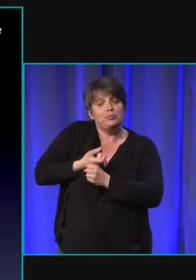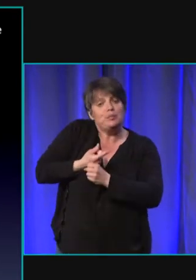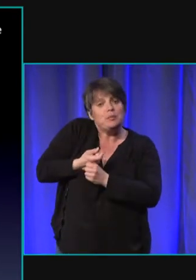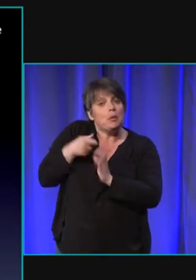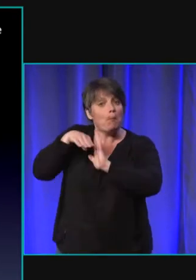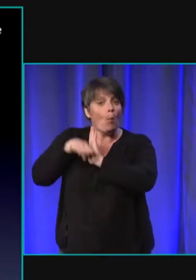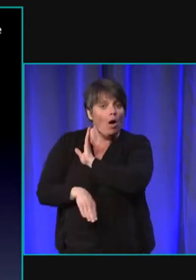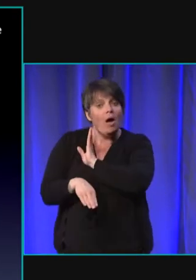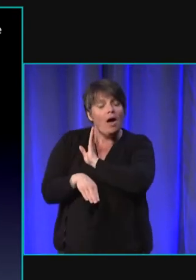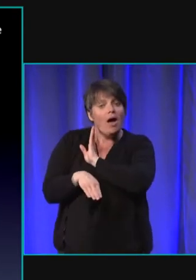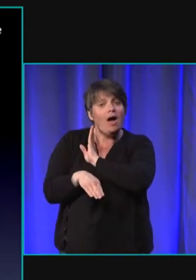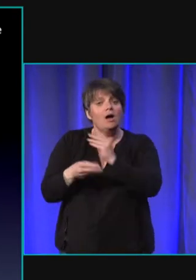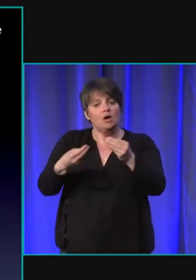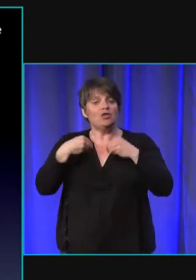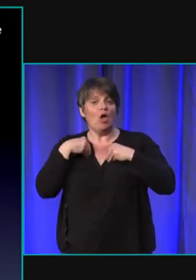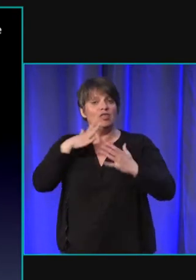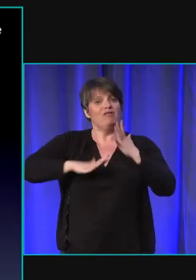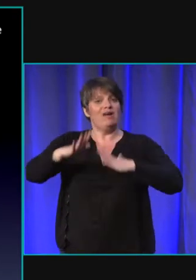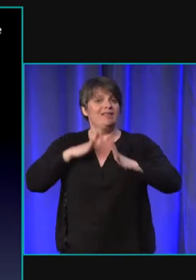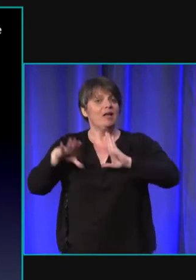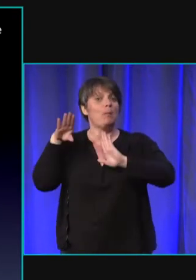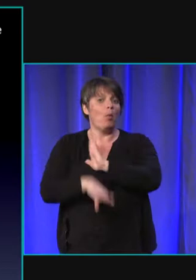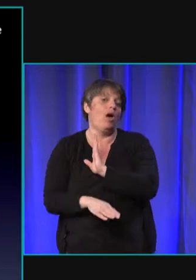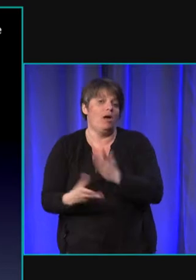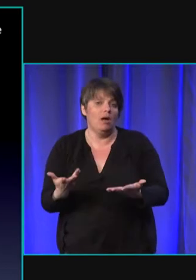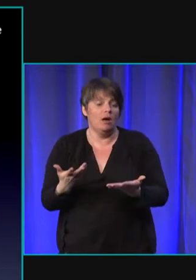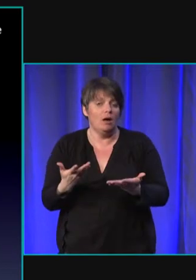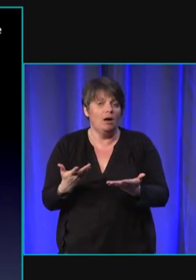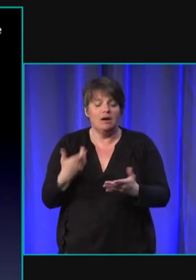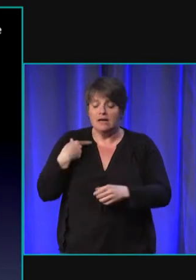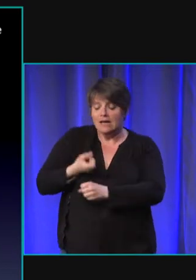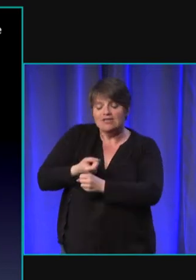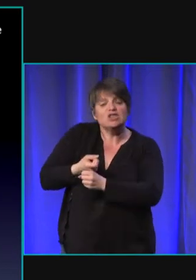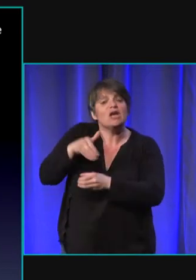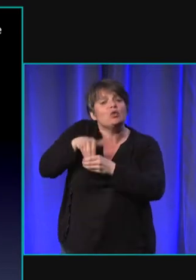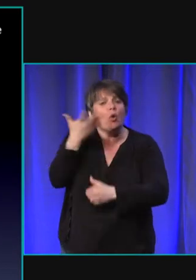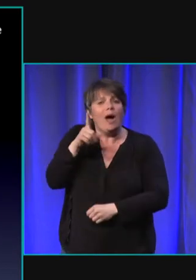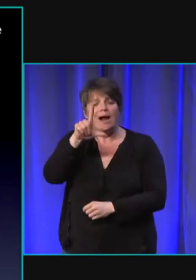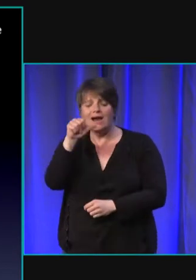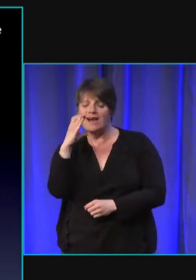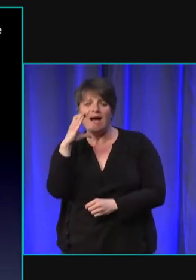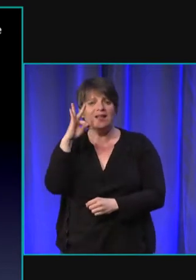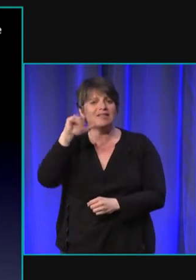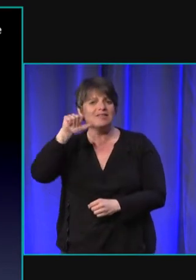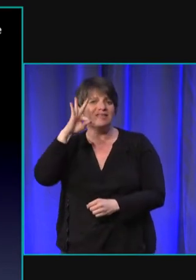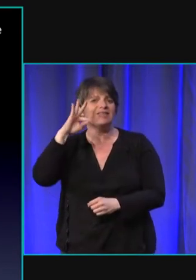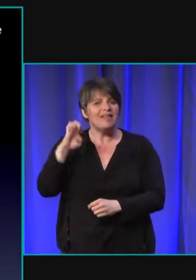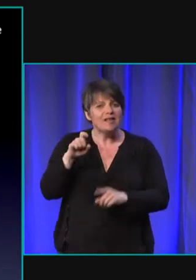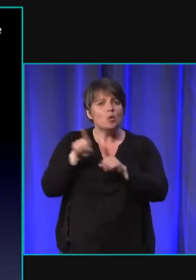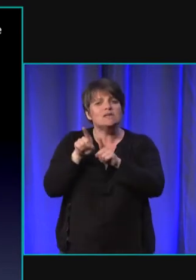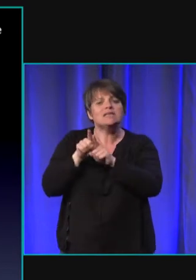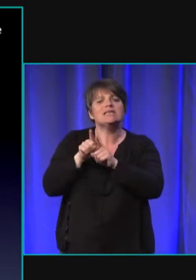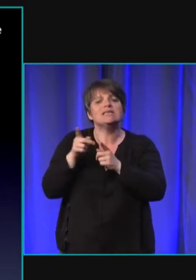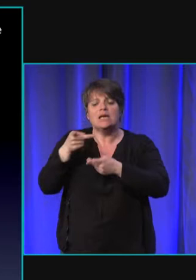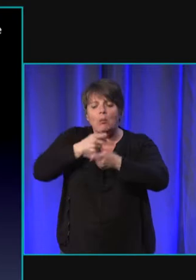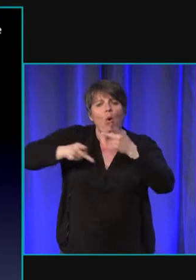métaboliques qui vont être vecteurs de fatigue. Et parmi ces déchets, vous avez le lactate et vous avez ces fameux protons, ces fameux